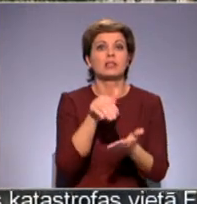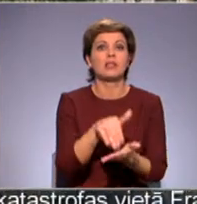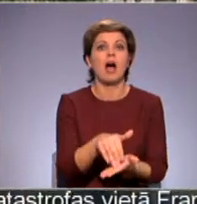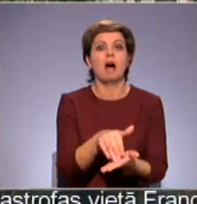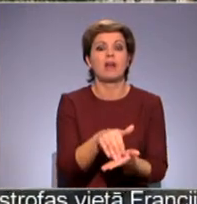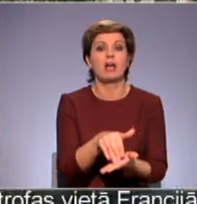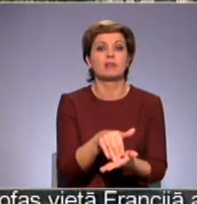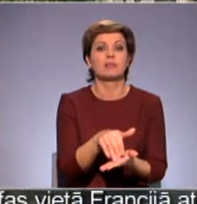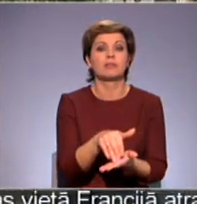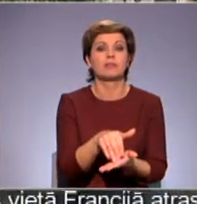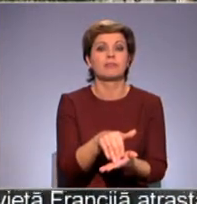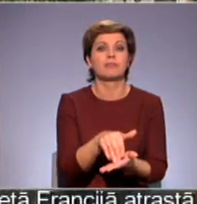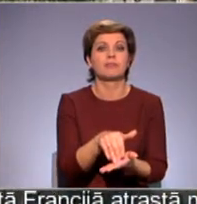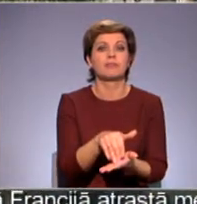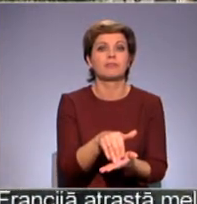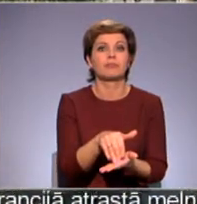jau tad, kad